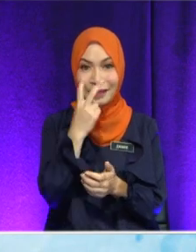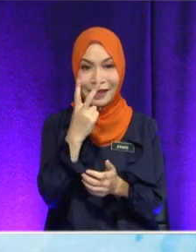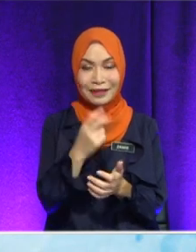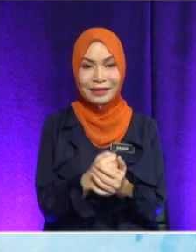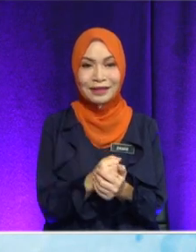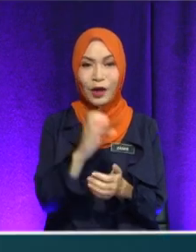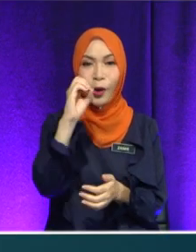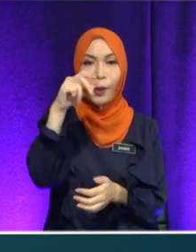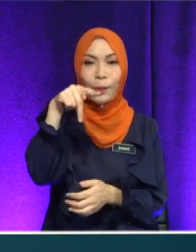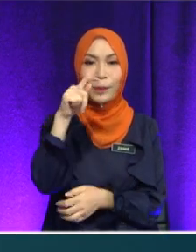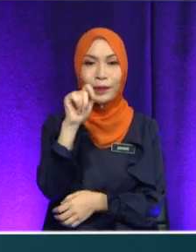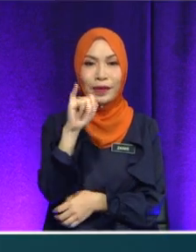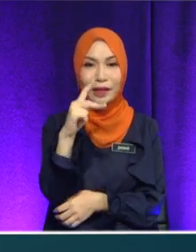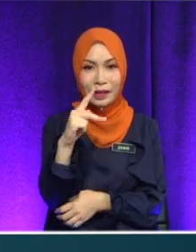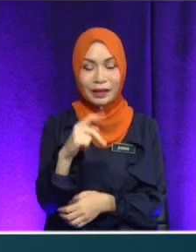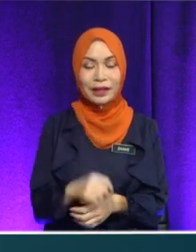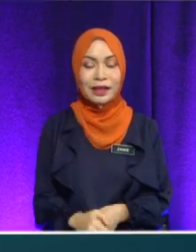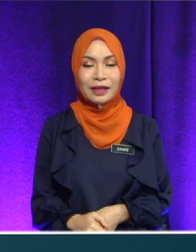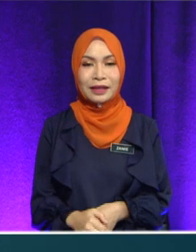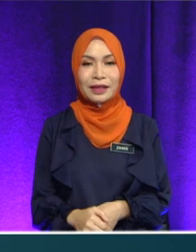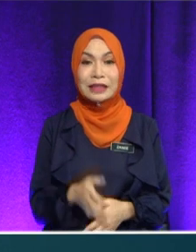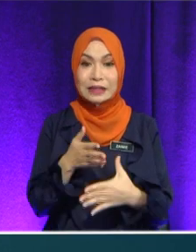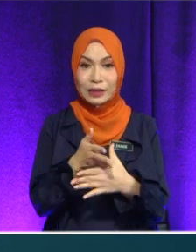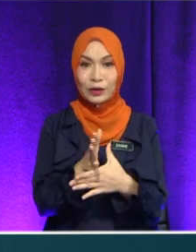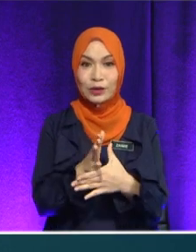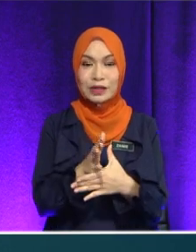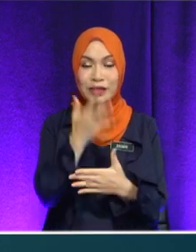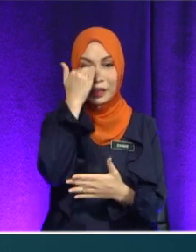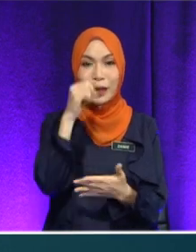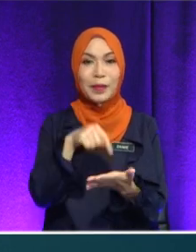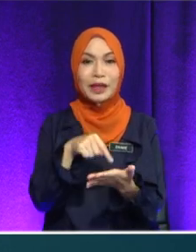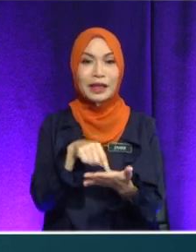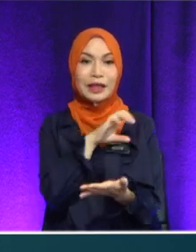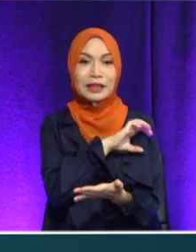berikut adalah ciri utama aliran kyubism